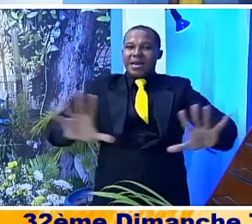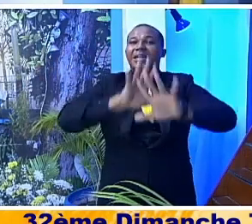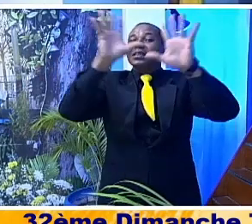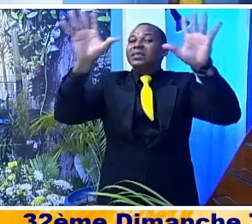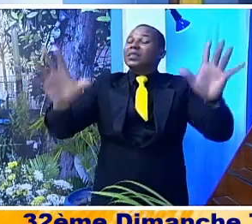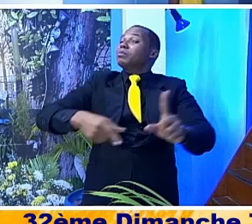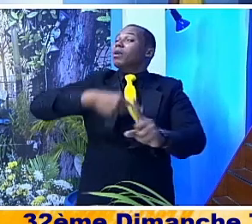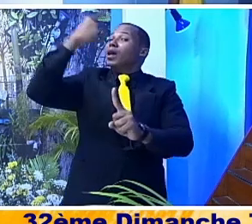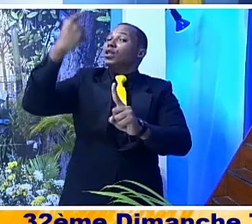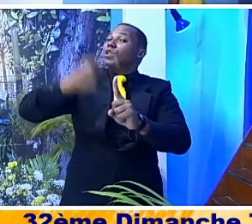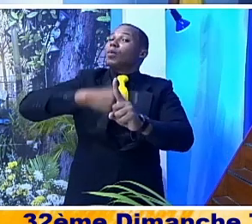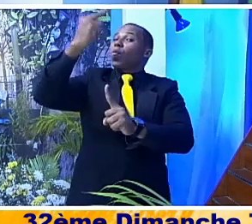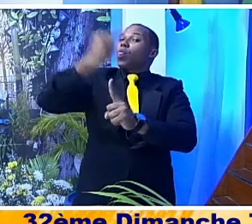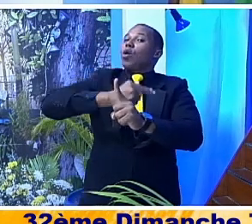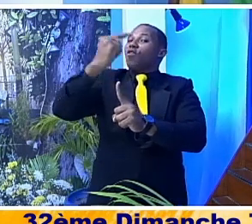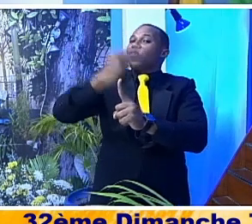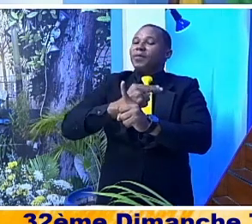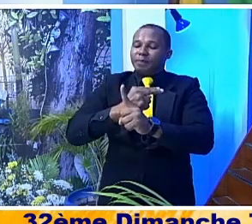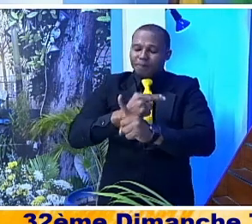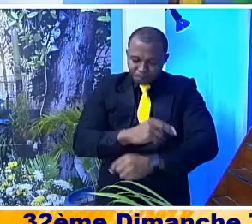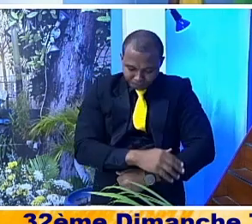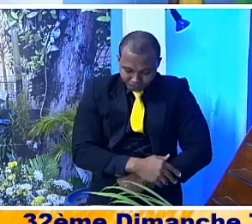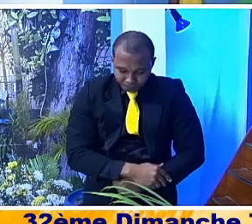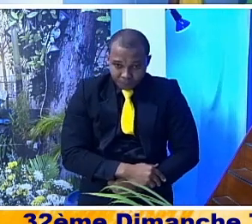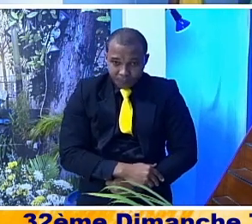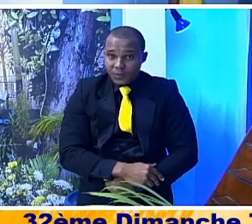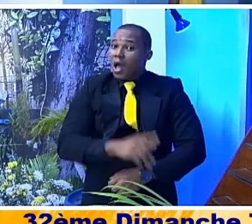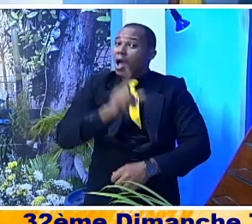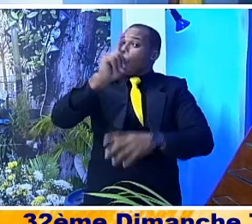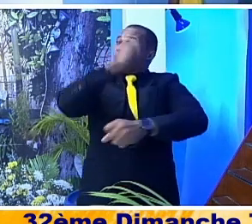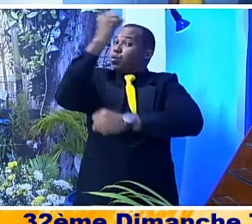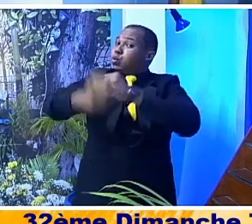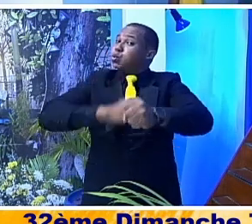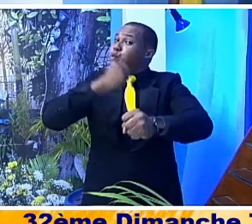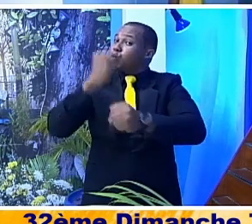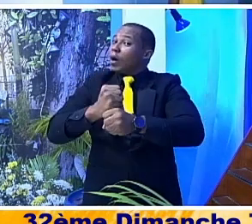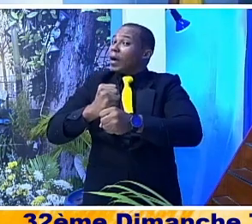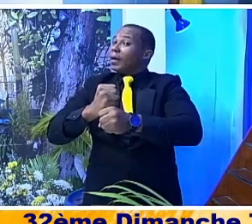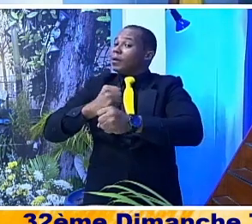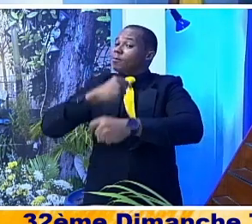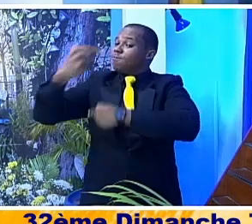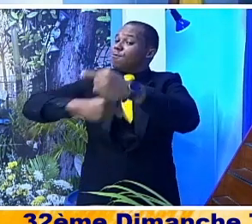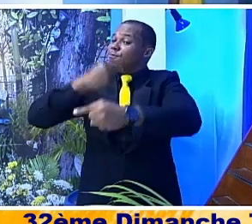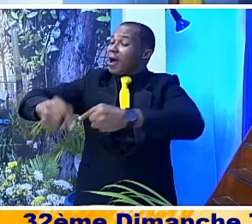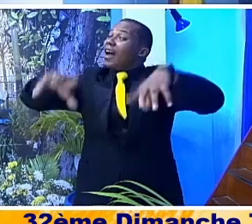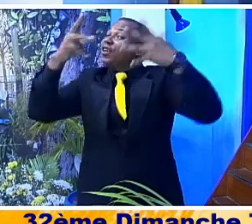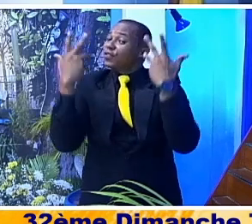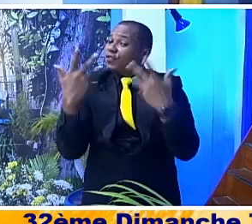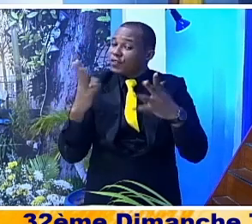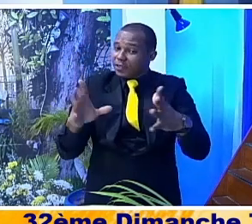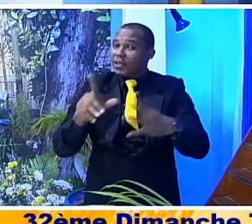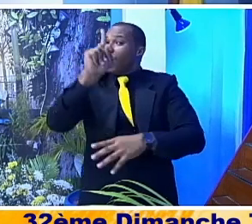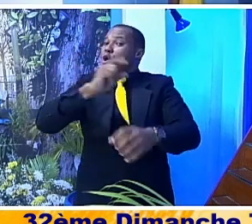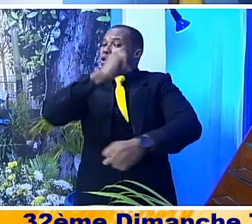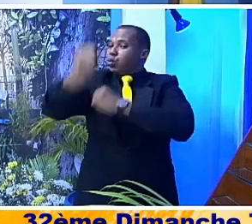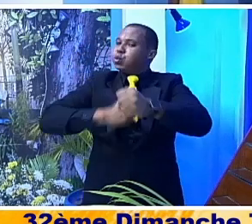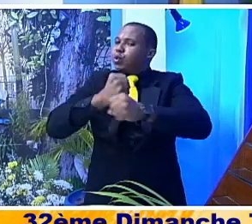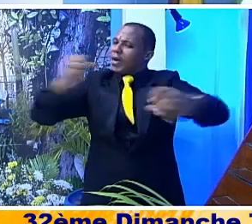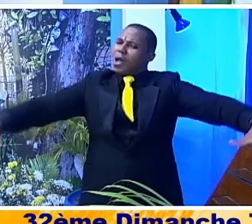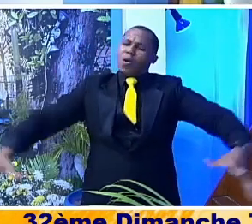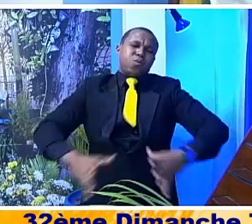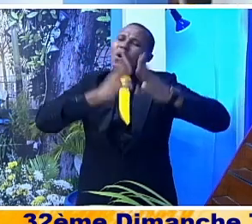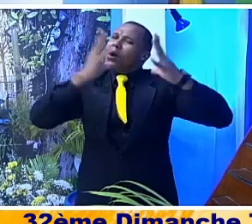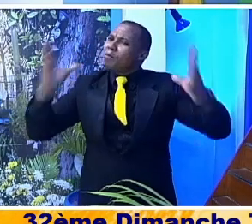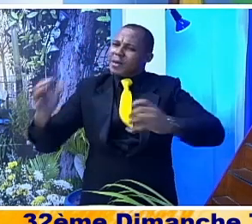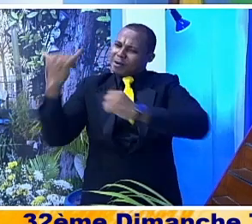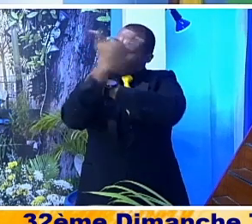dimanche, mois de novembre. Yon année qui pral fini. Yon année côté en pile pays, quand on fin fait